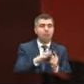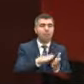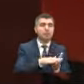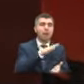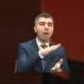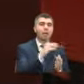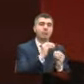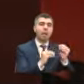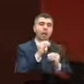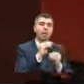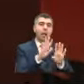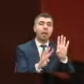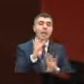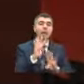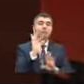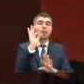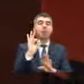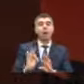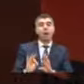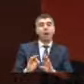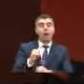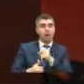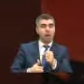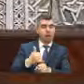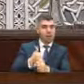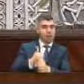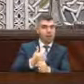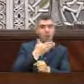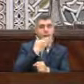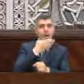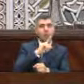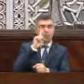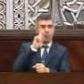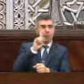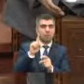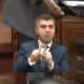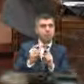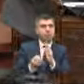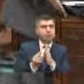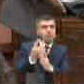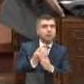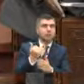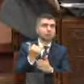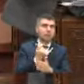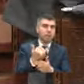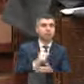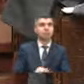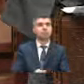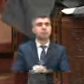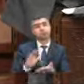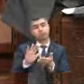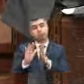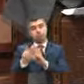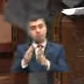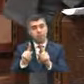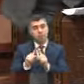هذه السنة فائض ديال 14%. أي باش كنعطي هاد بمعنى أنه الحمد لله كاين واحد التطور. هذا القطاع كيعرف ما بين الجمع بين